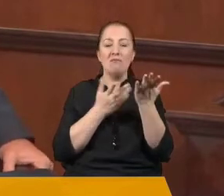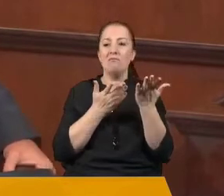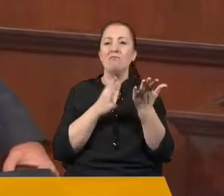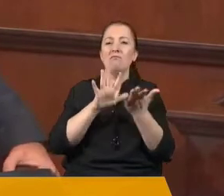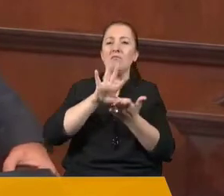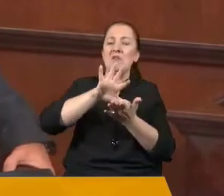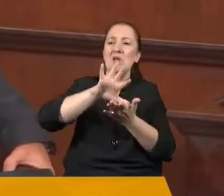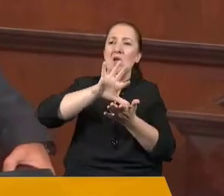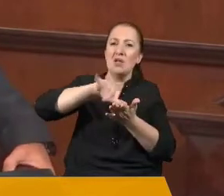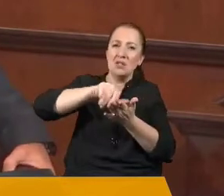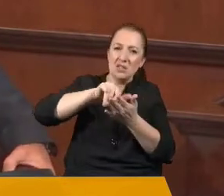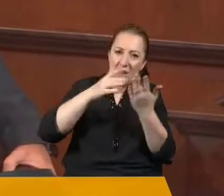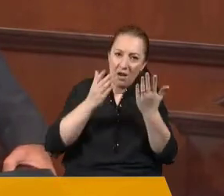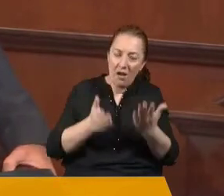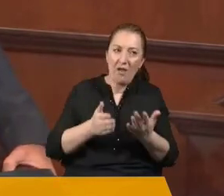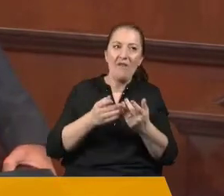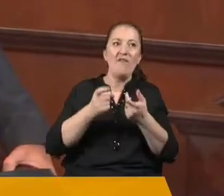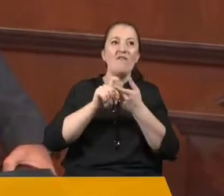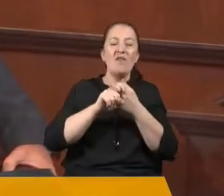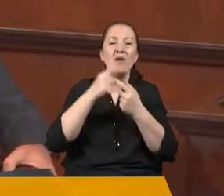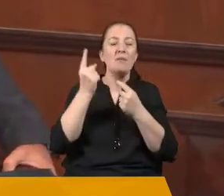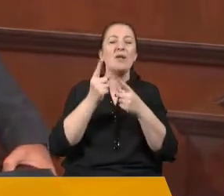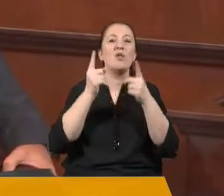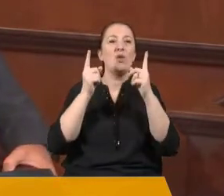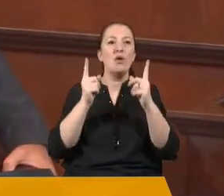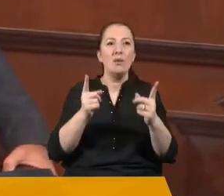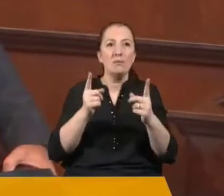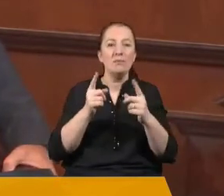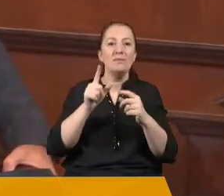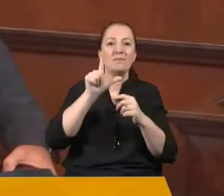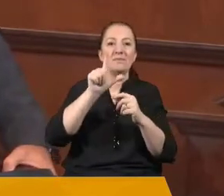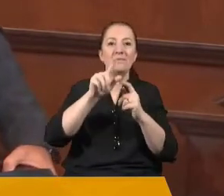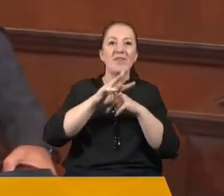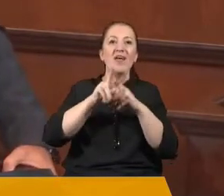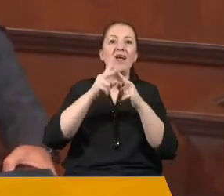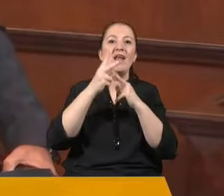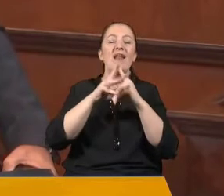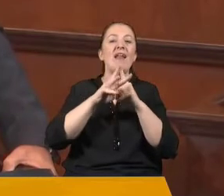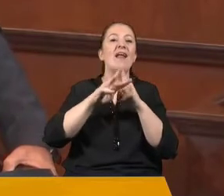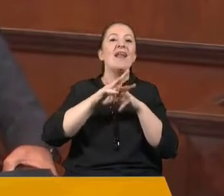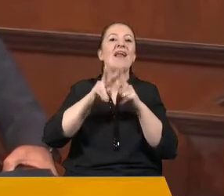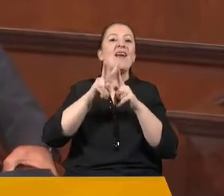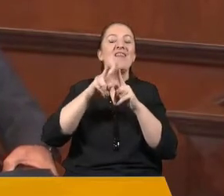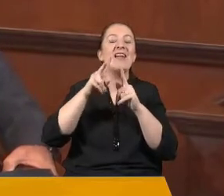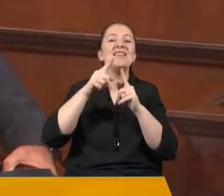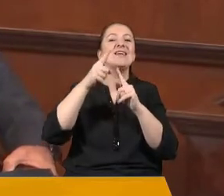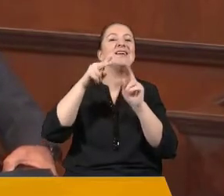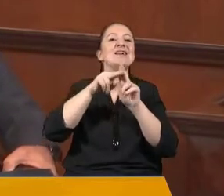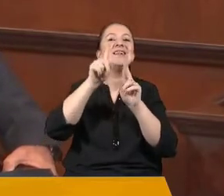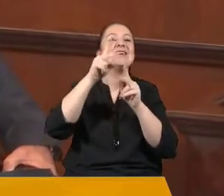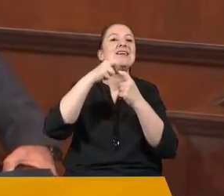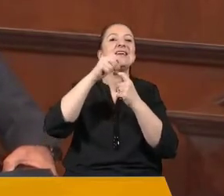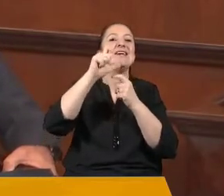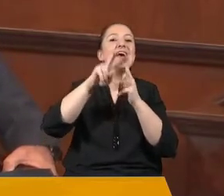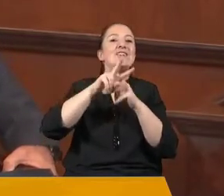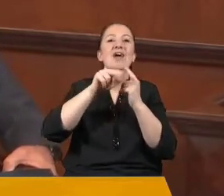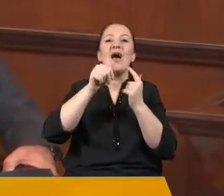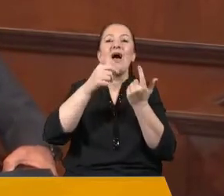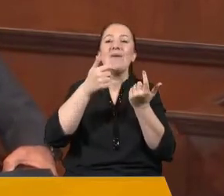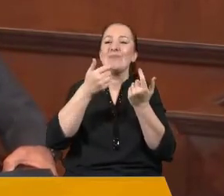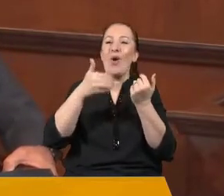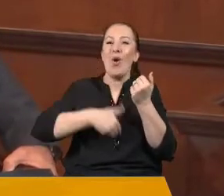yolsuzluklarla ve bir dönemde Levent Kırca'nın, rahmetli Levent Kırca'nın skeçlerinde su